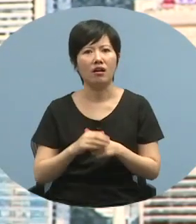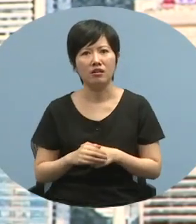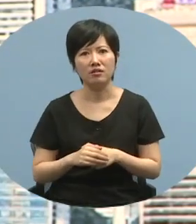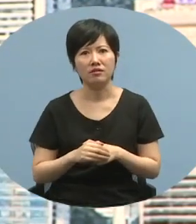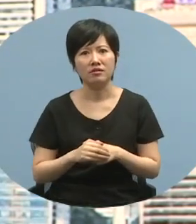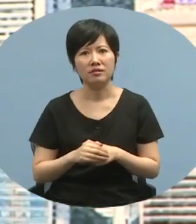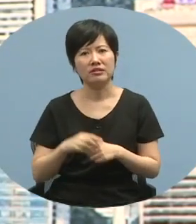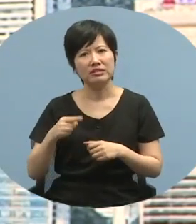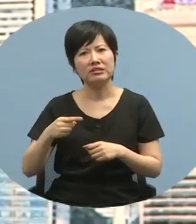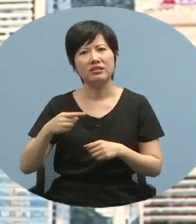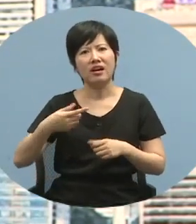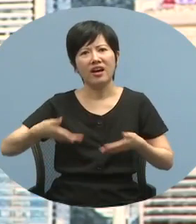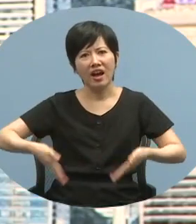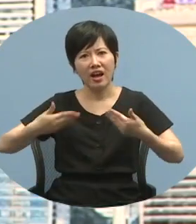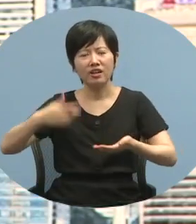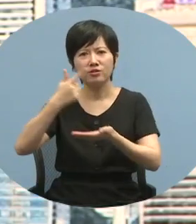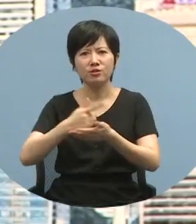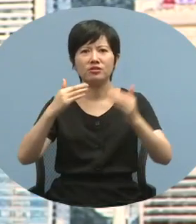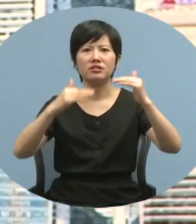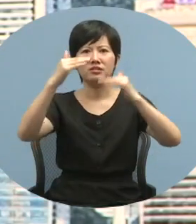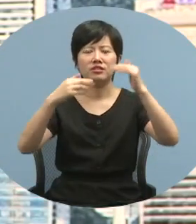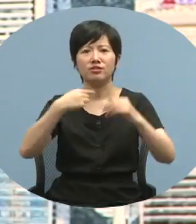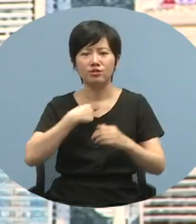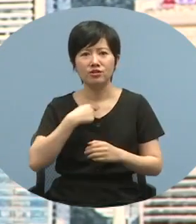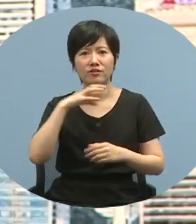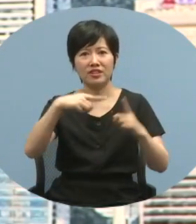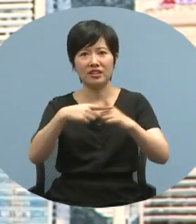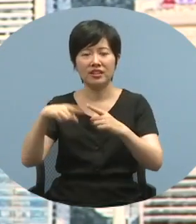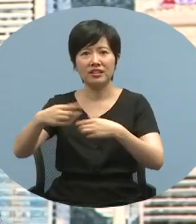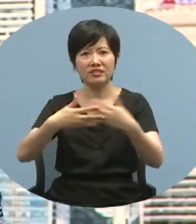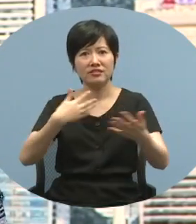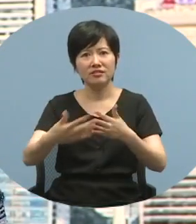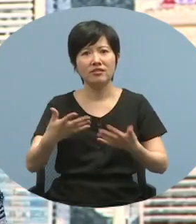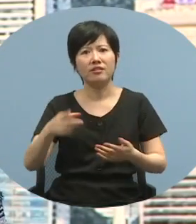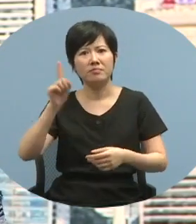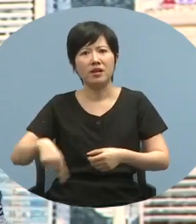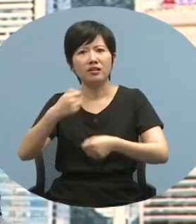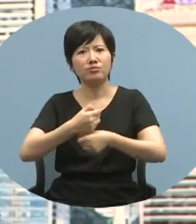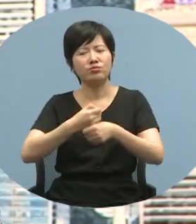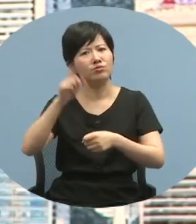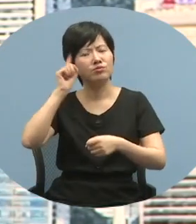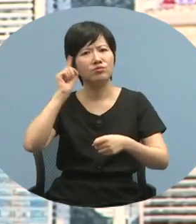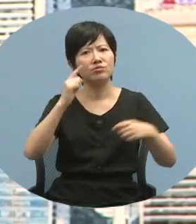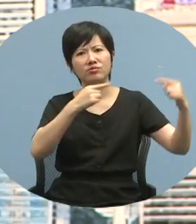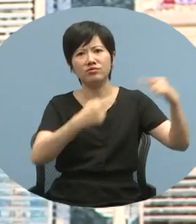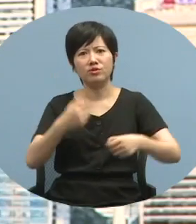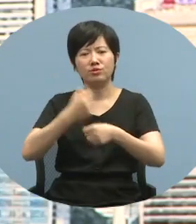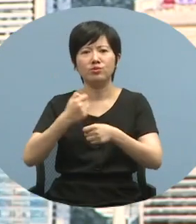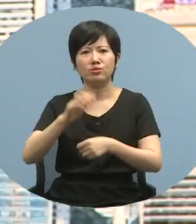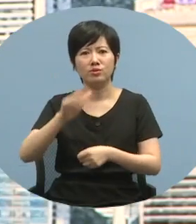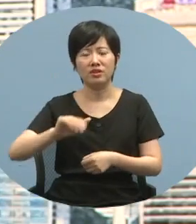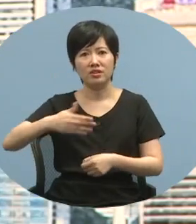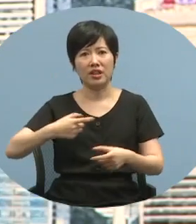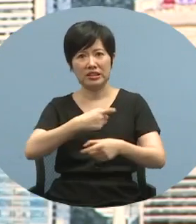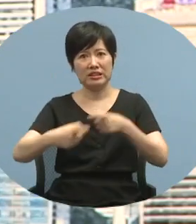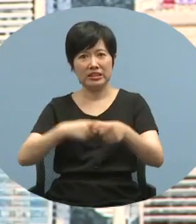所以即權衡輕重，民生的準備可以立刻做，日日都可以做如果有，但是經濟由於是涉及